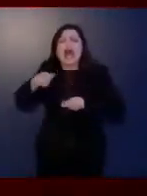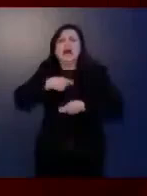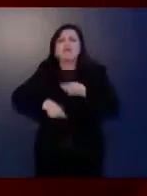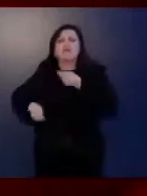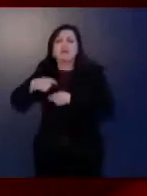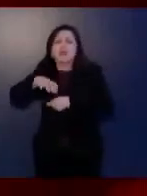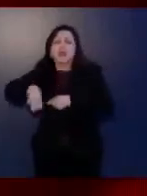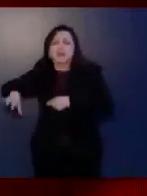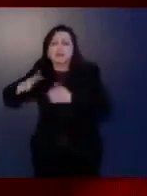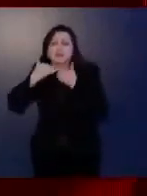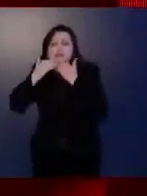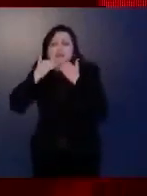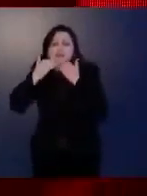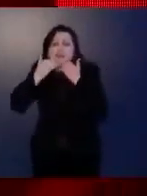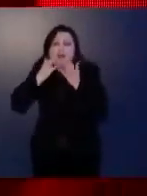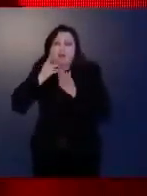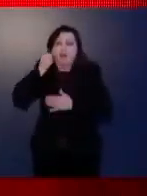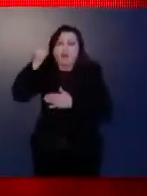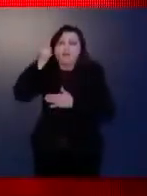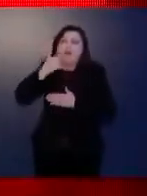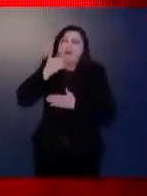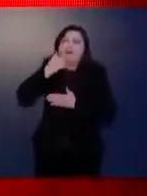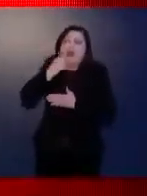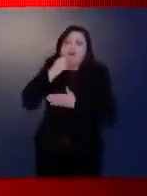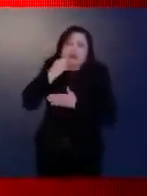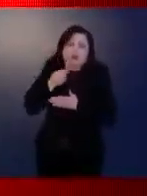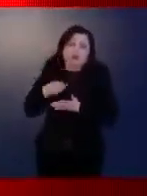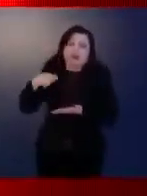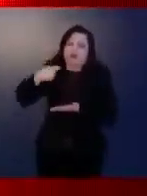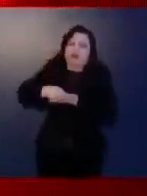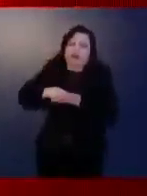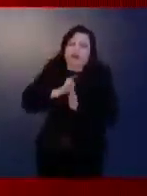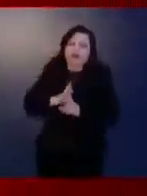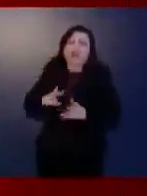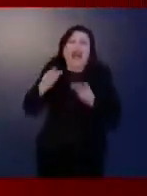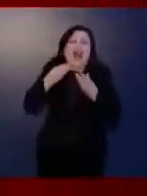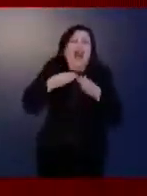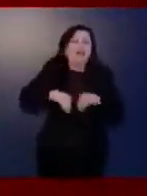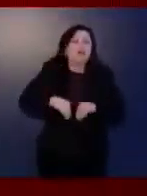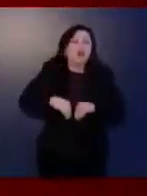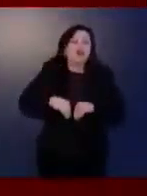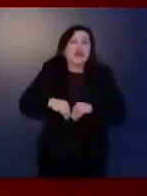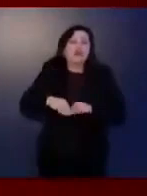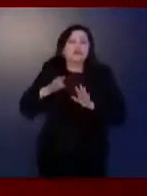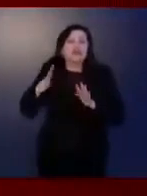οφειλές τους, οδήγησαν στην αύξηση του ιδιωτικού χρέους. Άρα από το